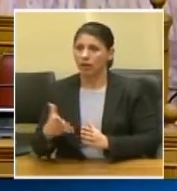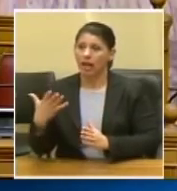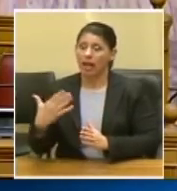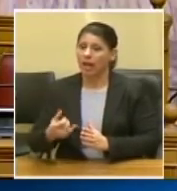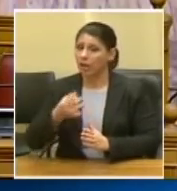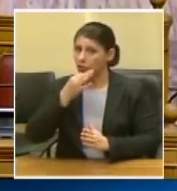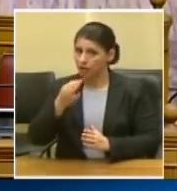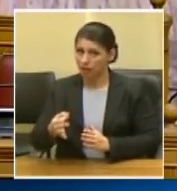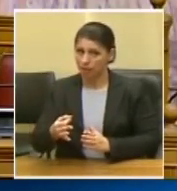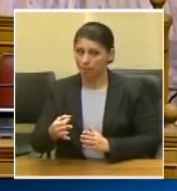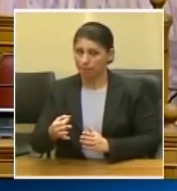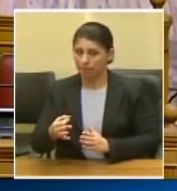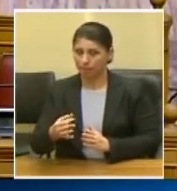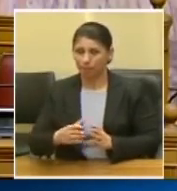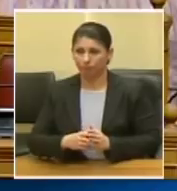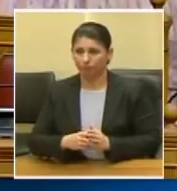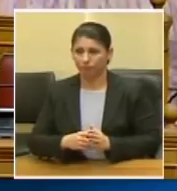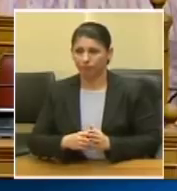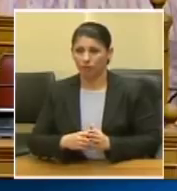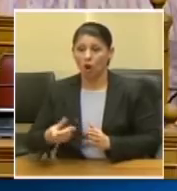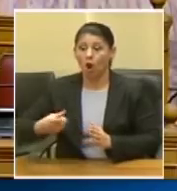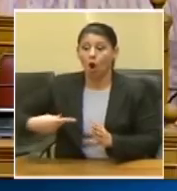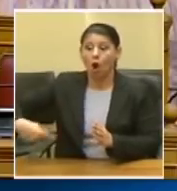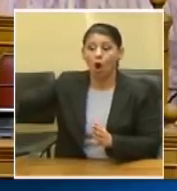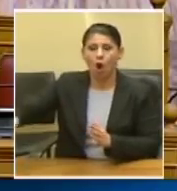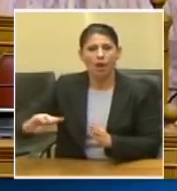είμαστε εκλεγμένοι από τον ελληνικό λαό